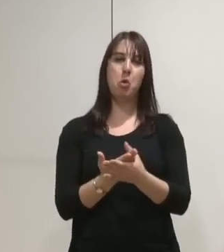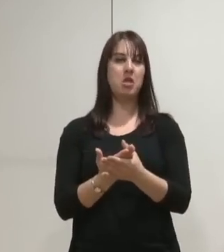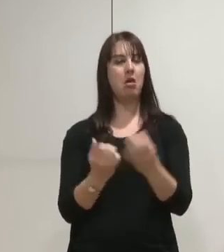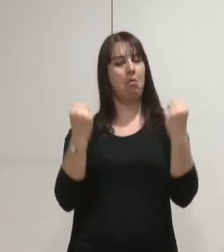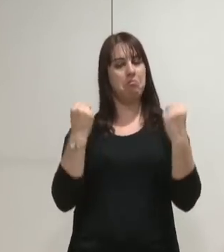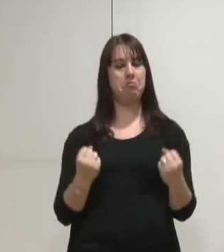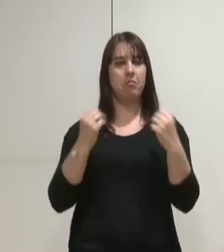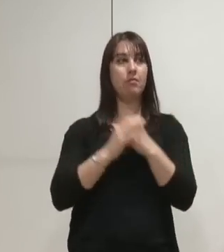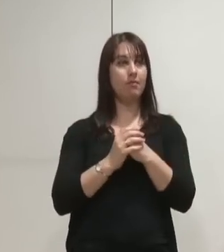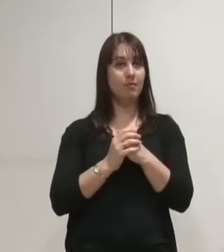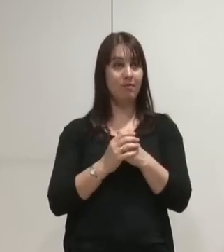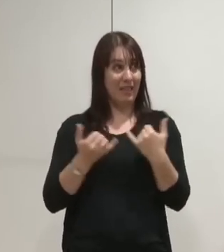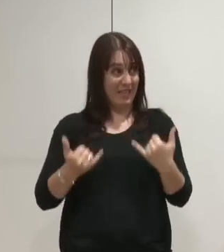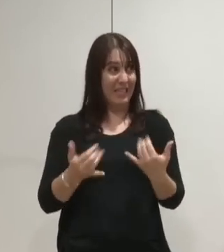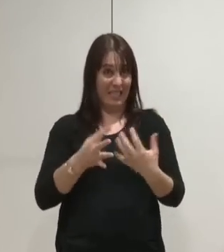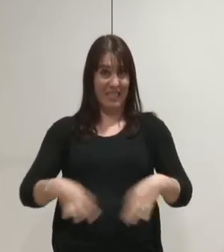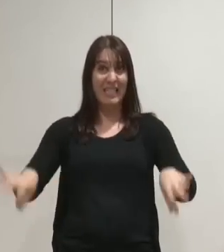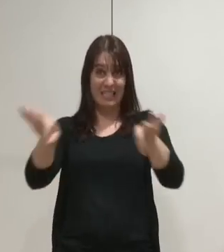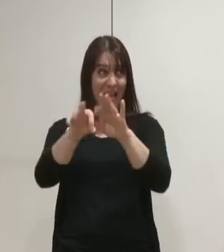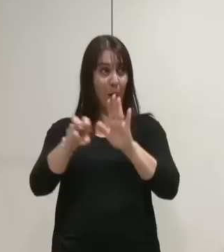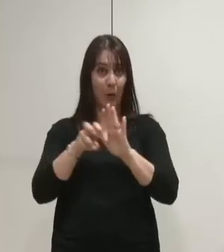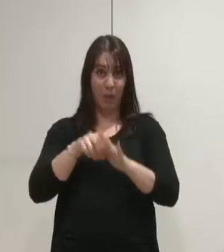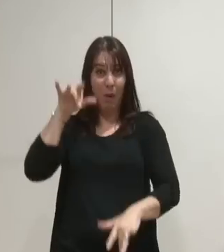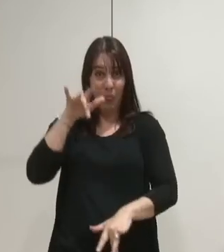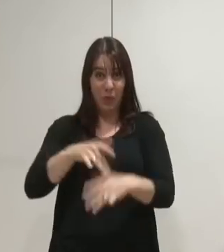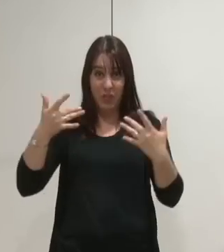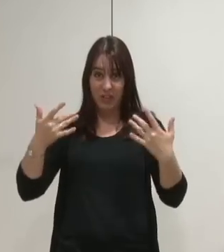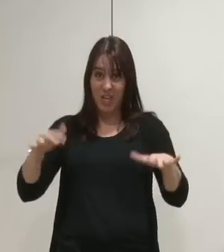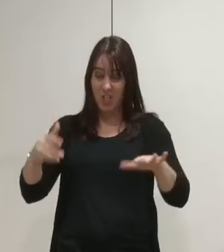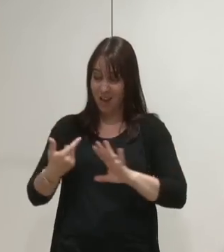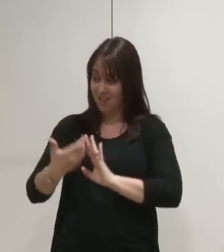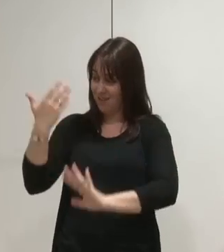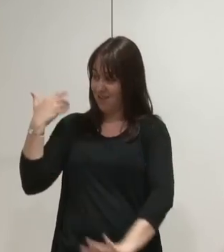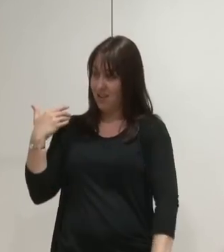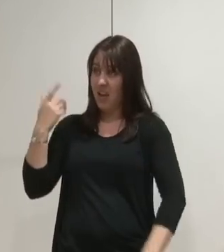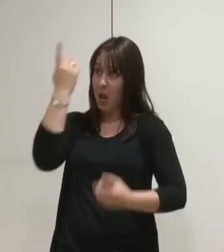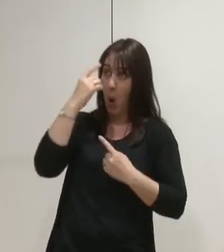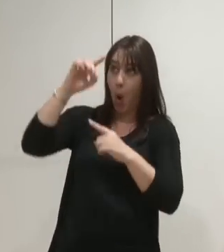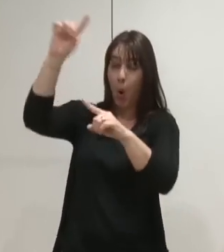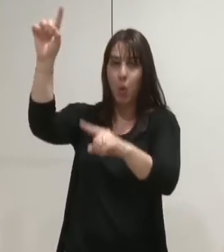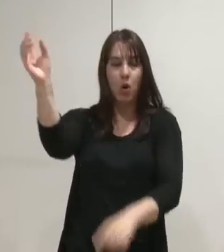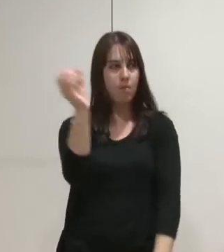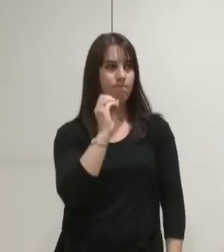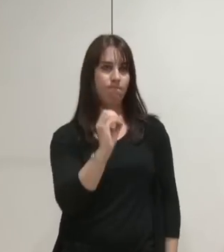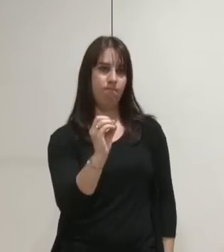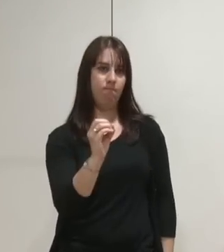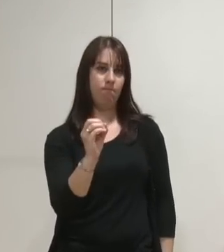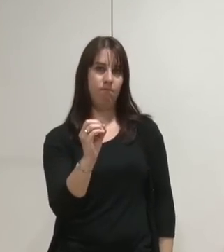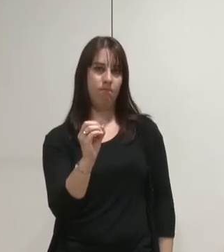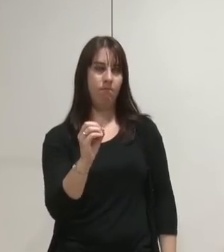avons donc déjà assisté dans cette salle même et ça n a donné lieu à aucun recours à des